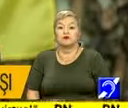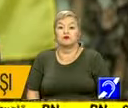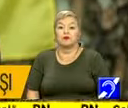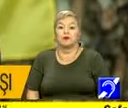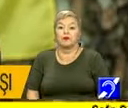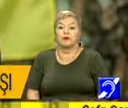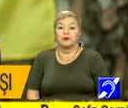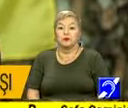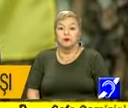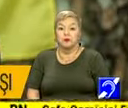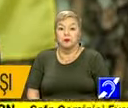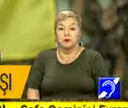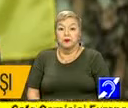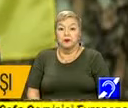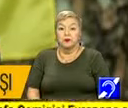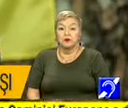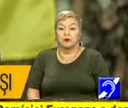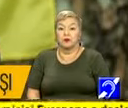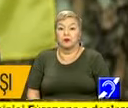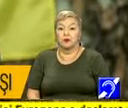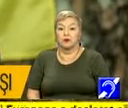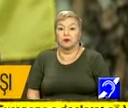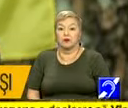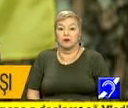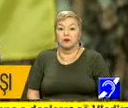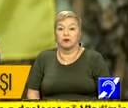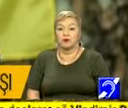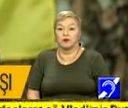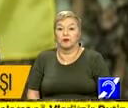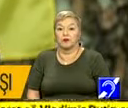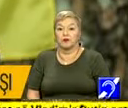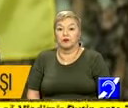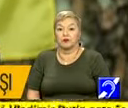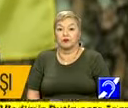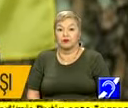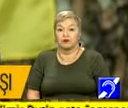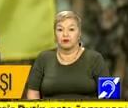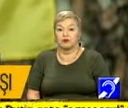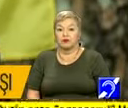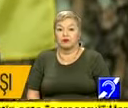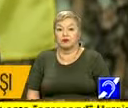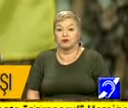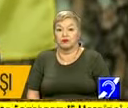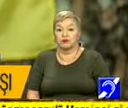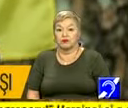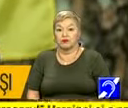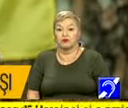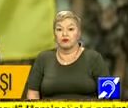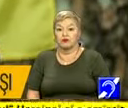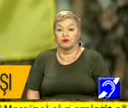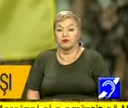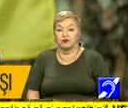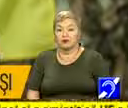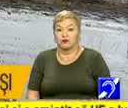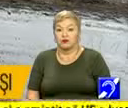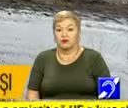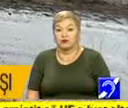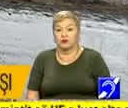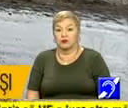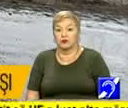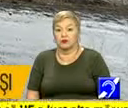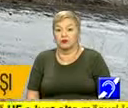випадки дезертирства та непокори. Ворог зрозумів, що пропаганда і реальність відрізняються. Окупанти нас